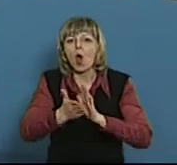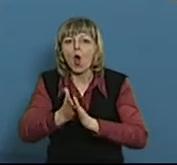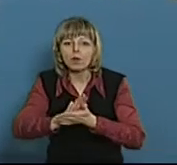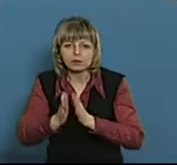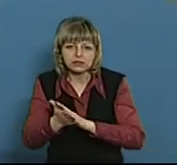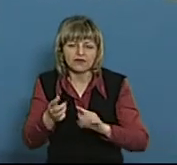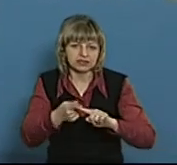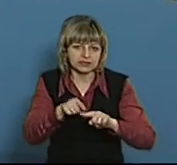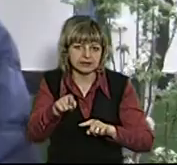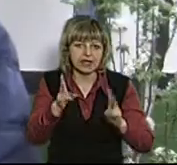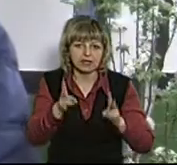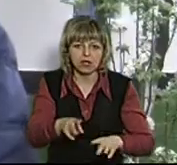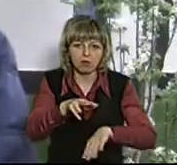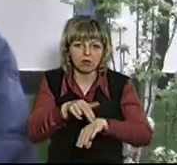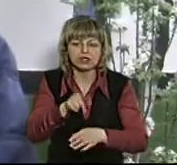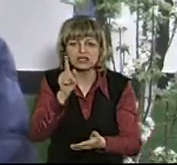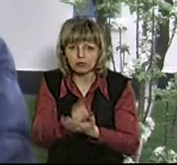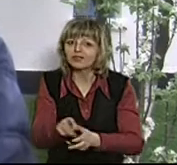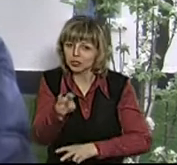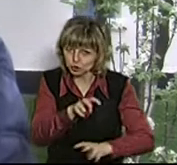цієї трагедії. Поліція ж повинна шукати.